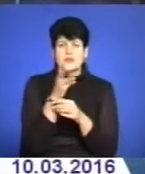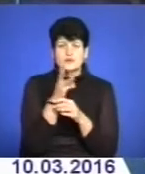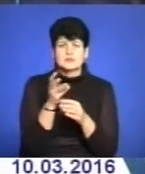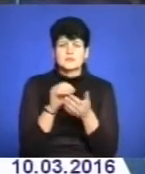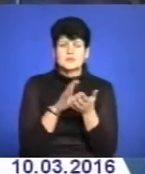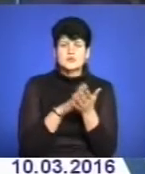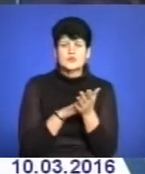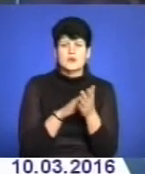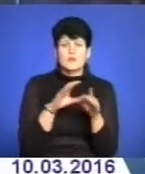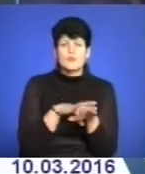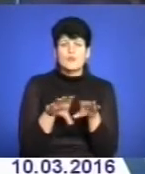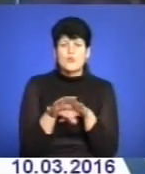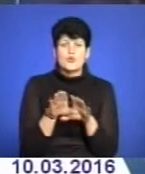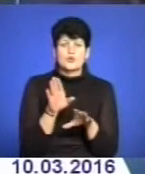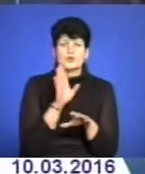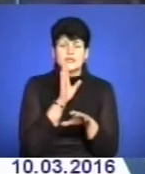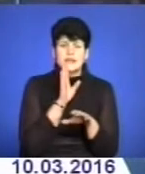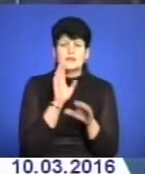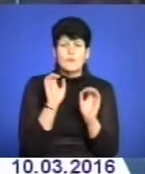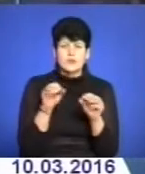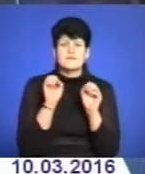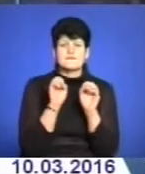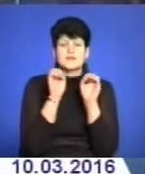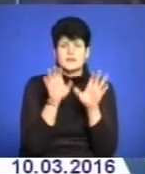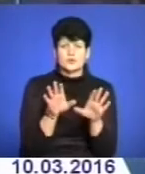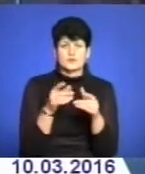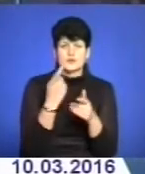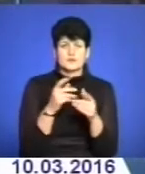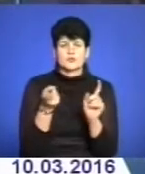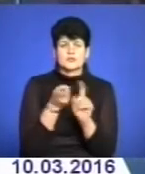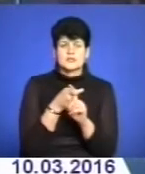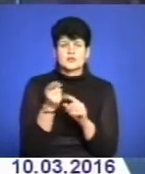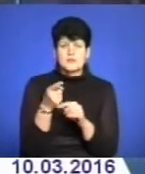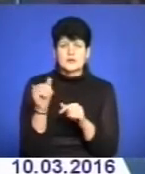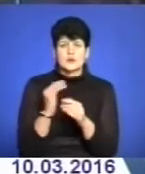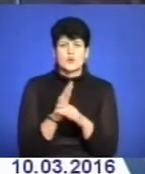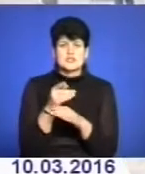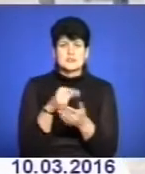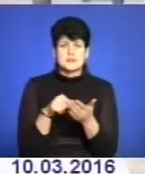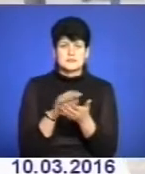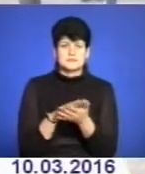полоненої, які згодом їй передадуть. До акції долучилися тернополяни і гості міста. Подробиці далі.